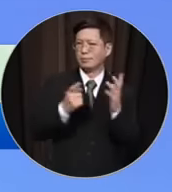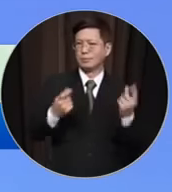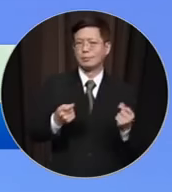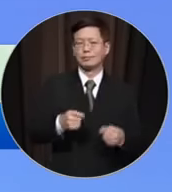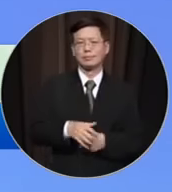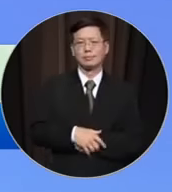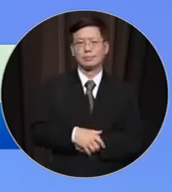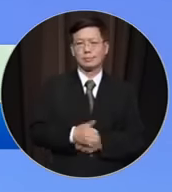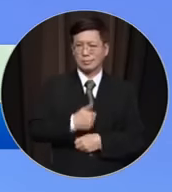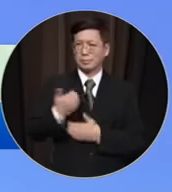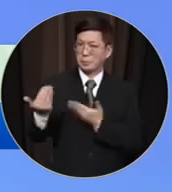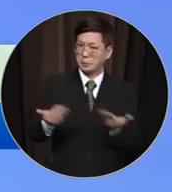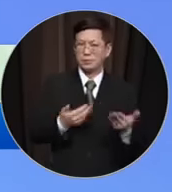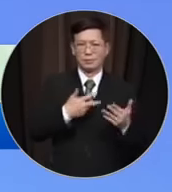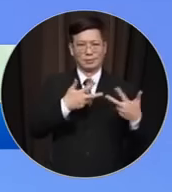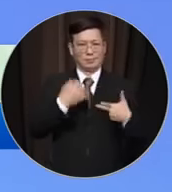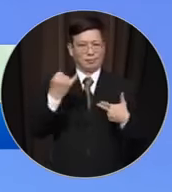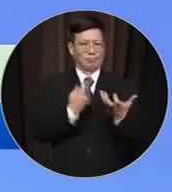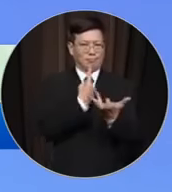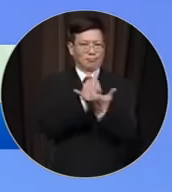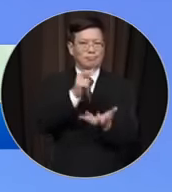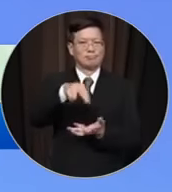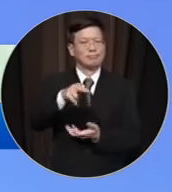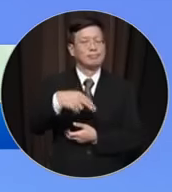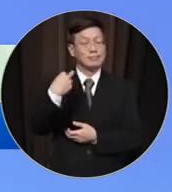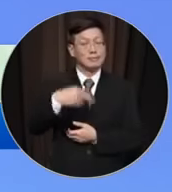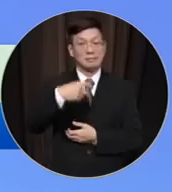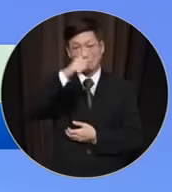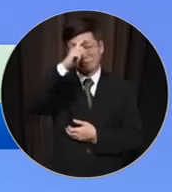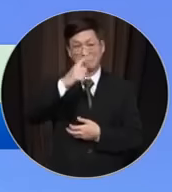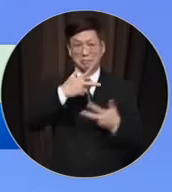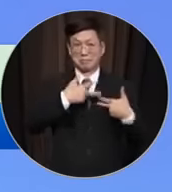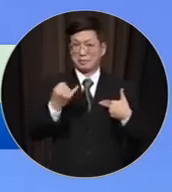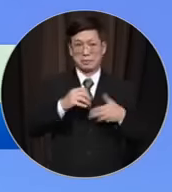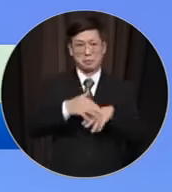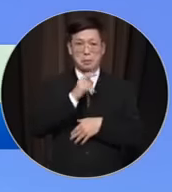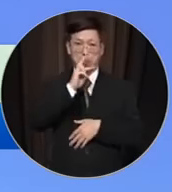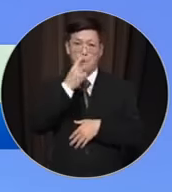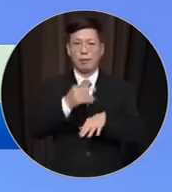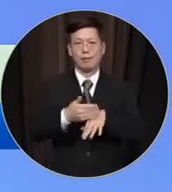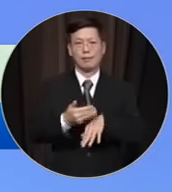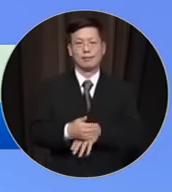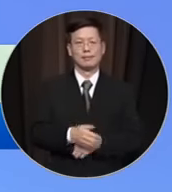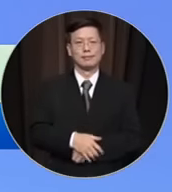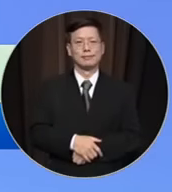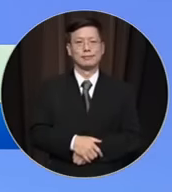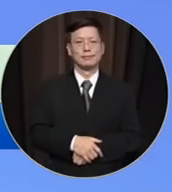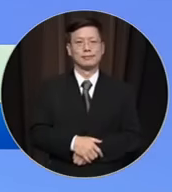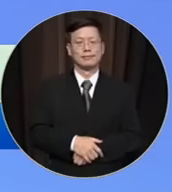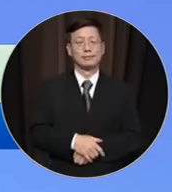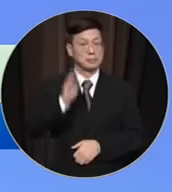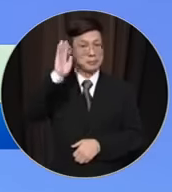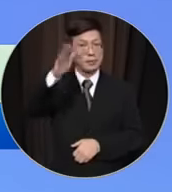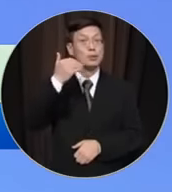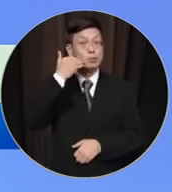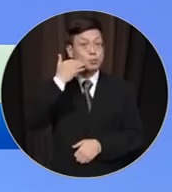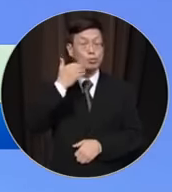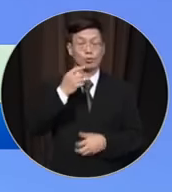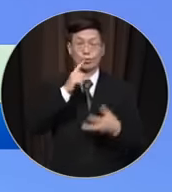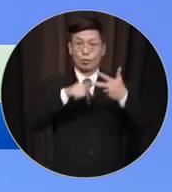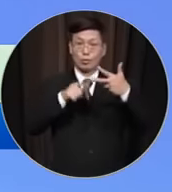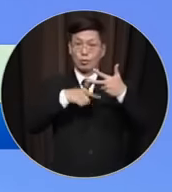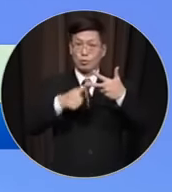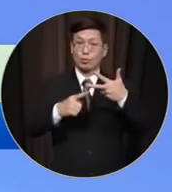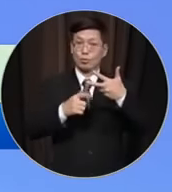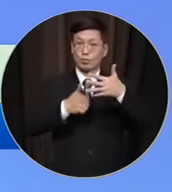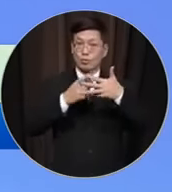变。非常欢迎蔡主席加入这个立场，也希望蔡主席未来不会动摇。未来如果朱立伦主席跟